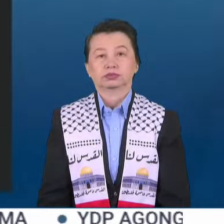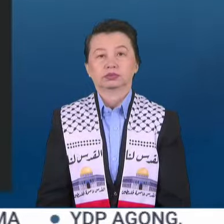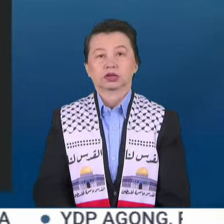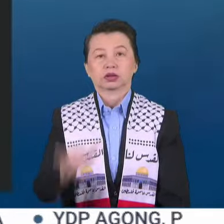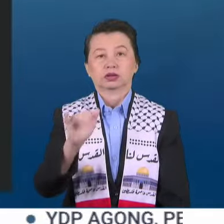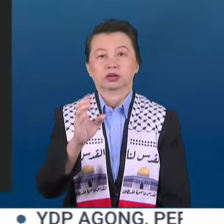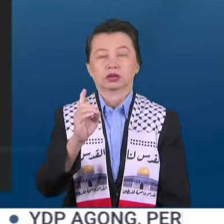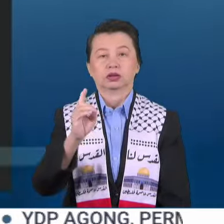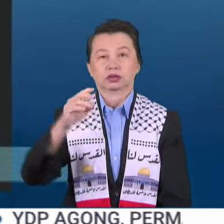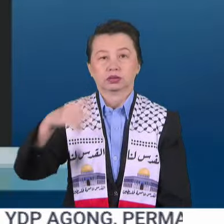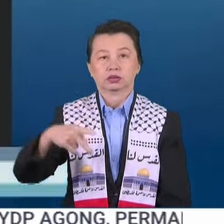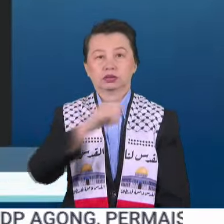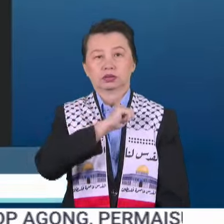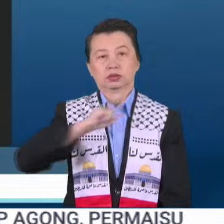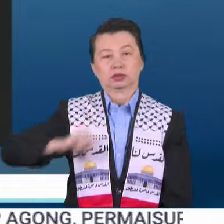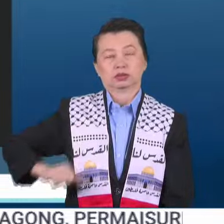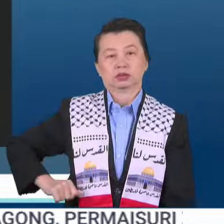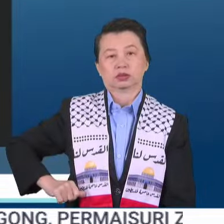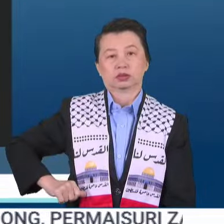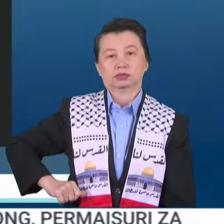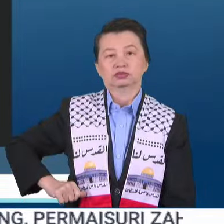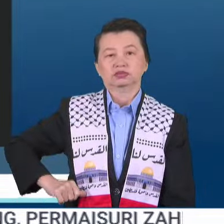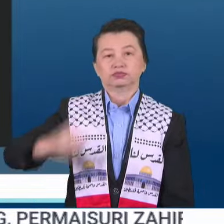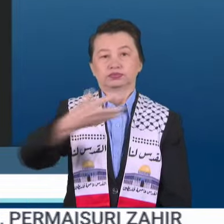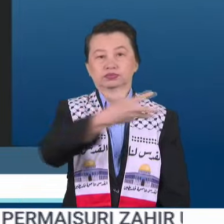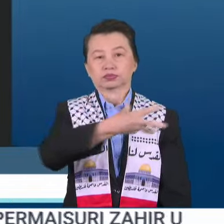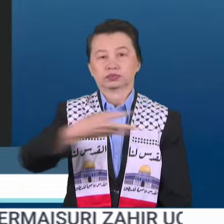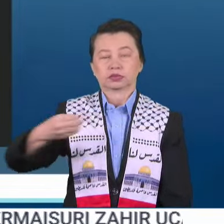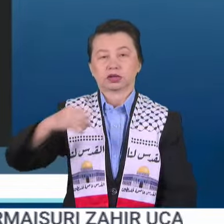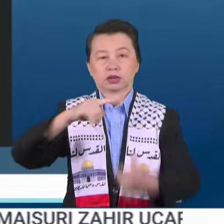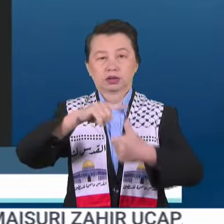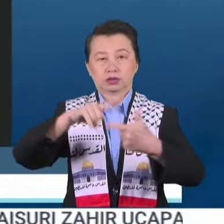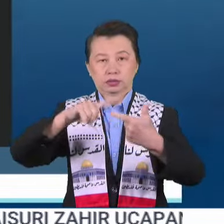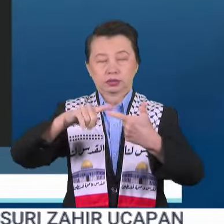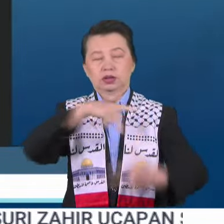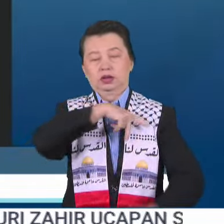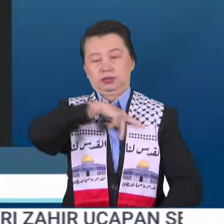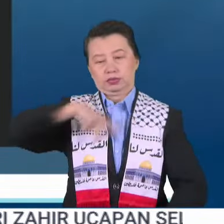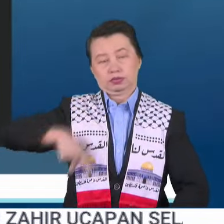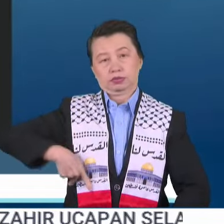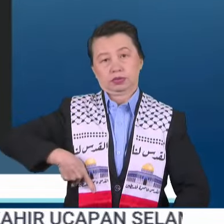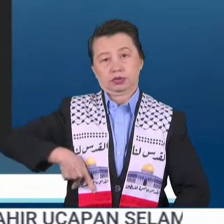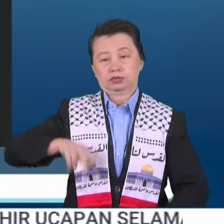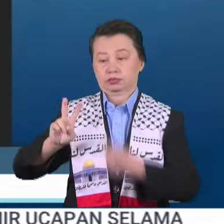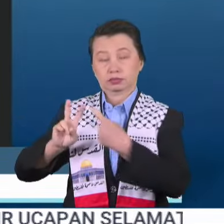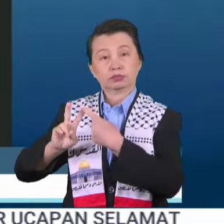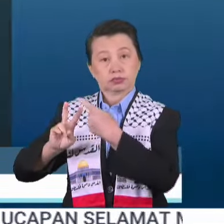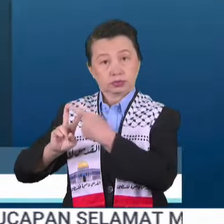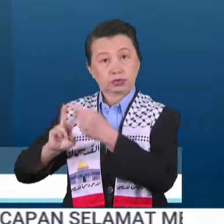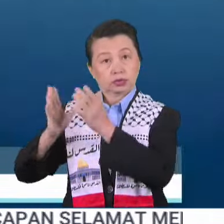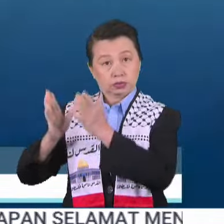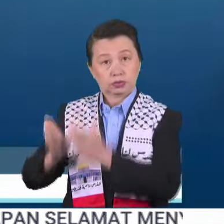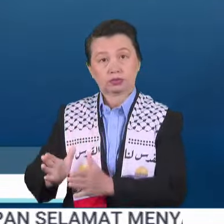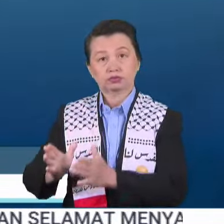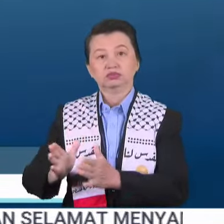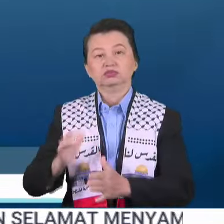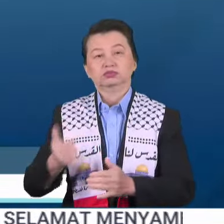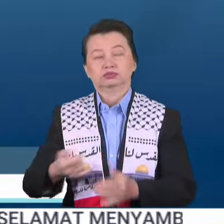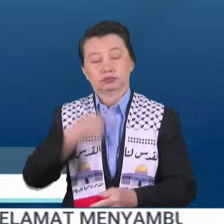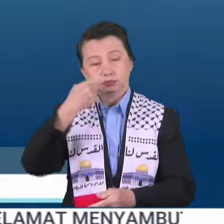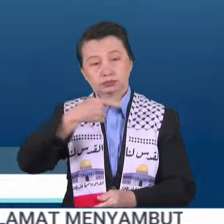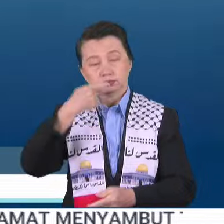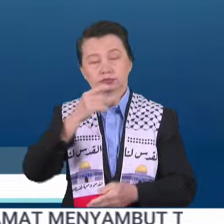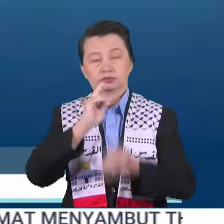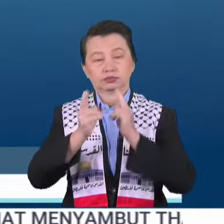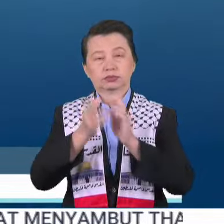Yang di-Pertuan Agong Sultan Abdullah Riayatuddin Al-Mustafa Abdullah Shah dan Raja Permaisuri Agong Tunku Azizah Aminah Maimunah Iskandariah